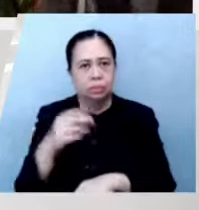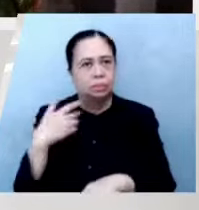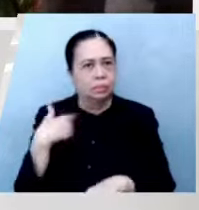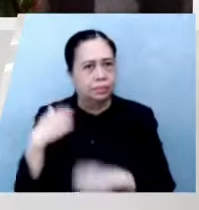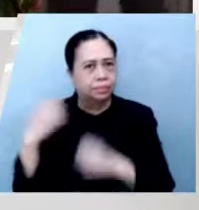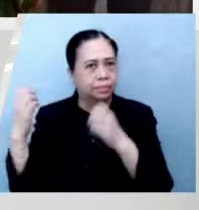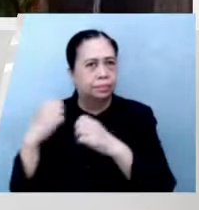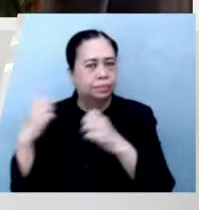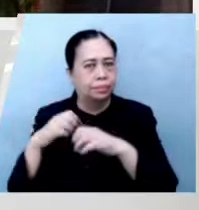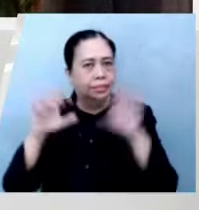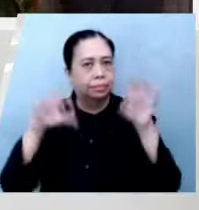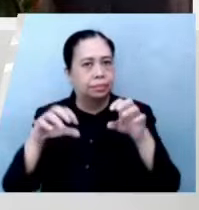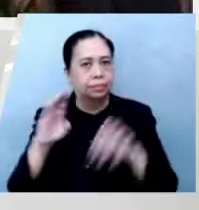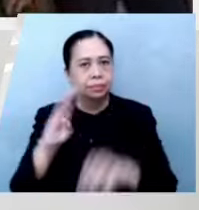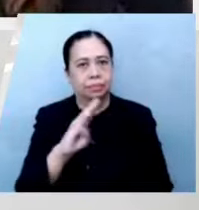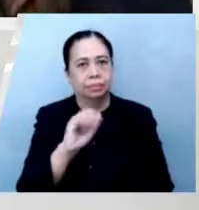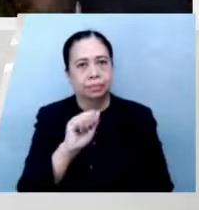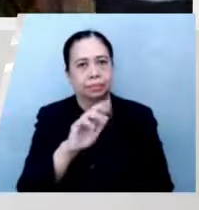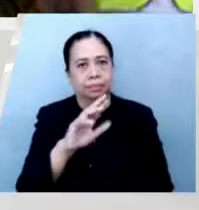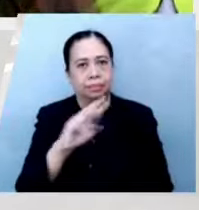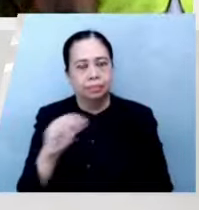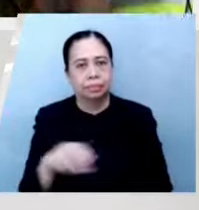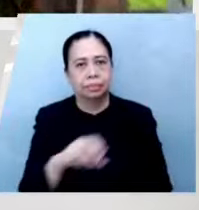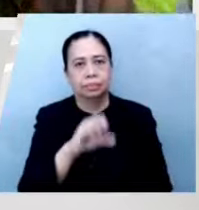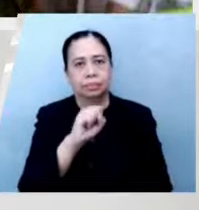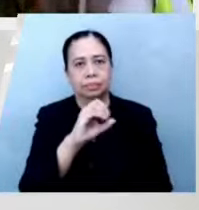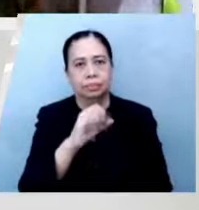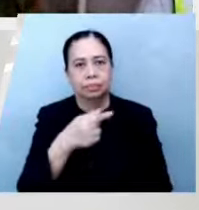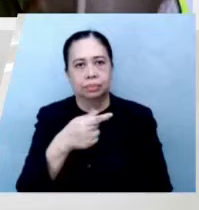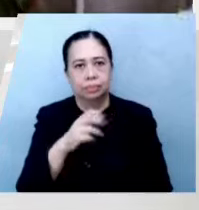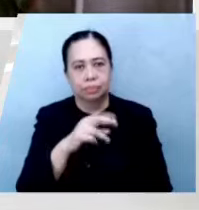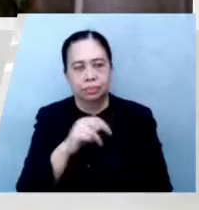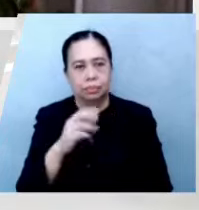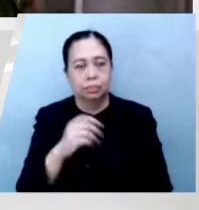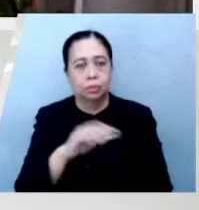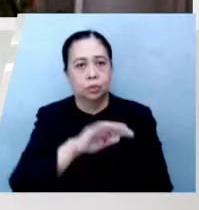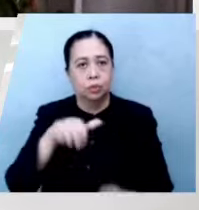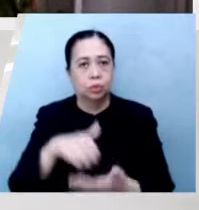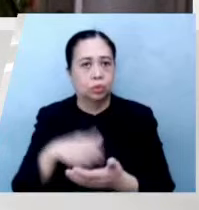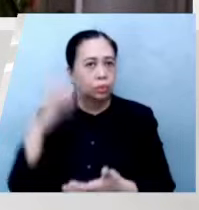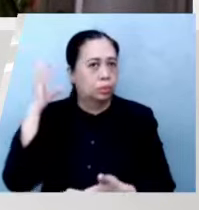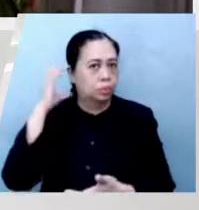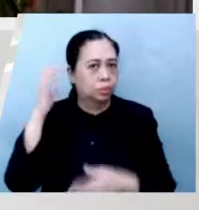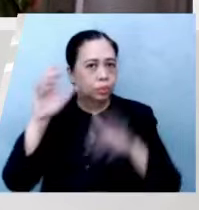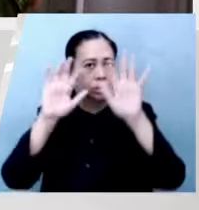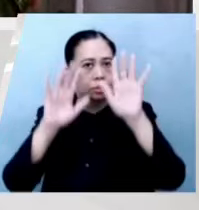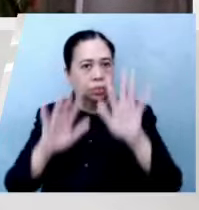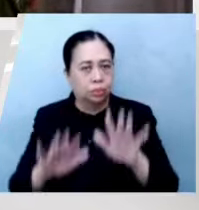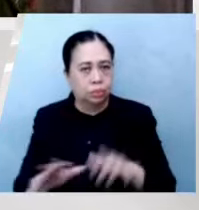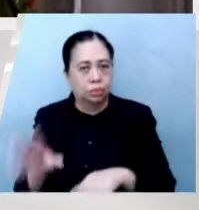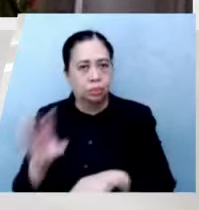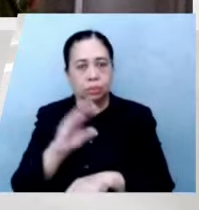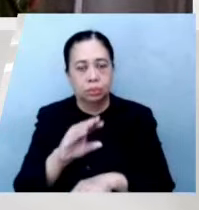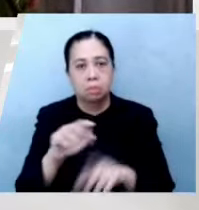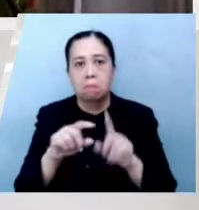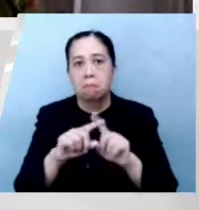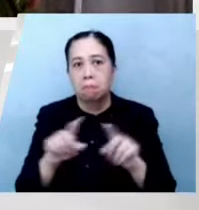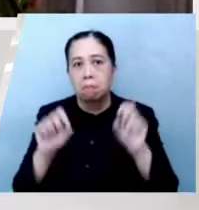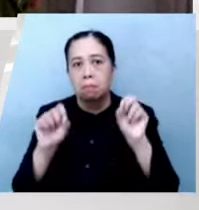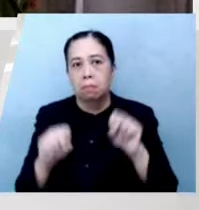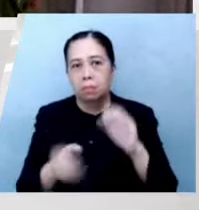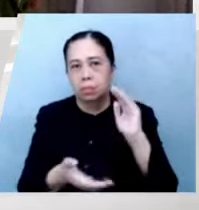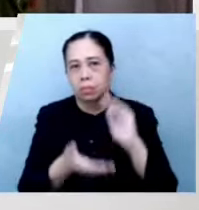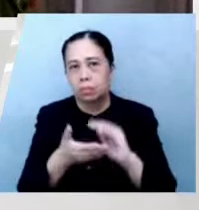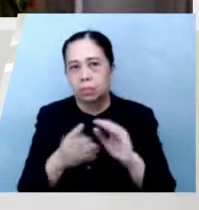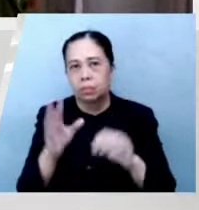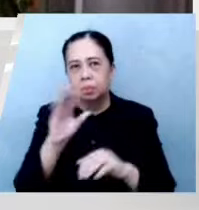din pag-ulan sa Barm at Soxargen bukas ng umaga. At halos buong Mindanao na ang posibleng ulanin pagsapit ng hapon. Pero posibleng babawasan pagdating